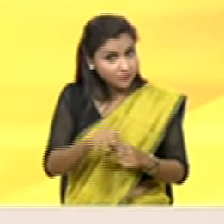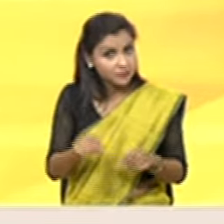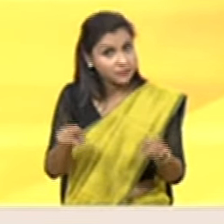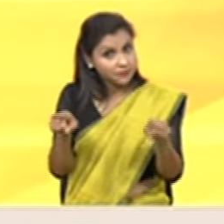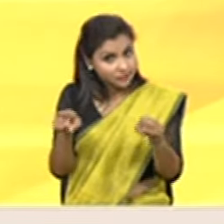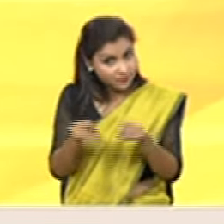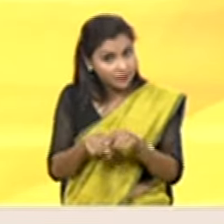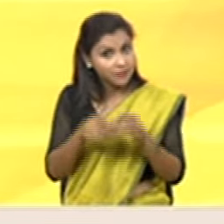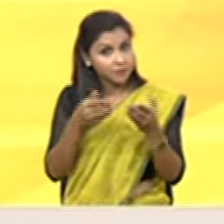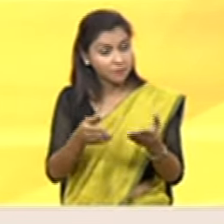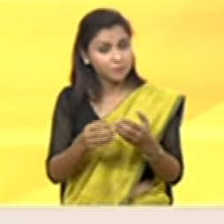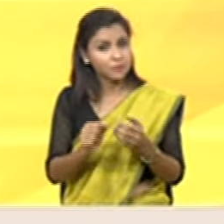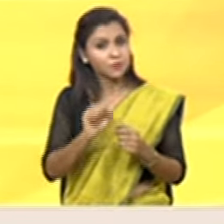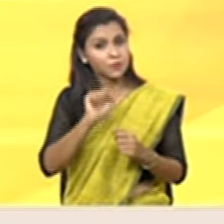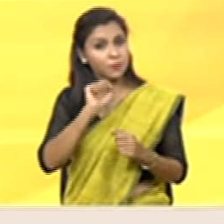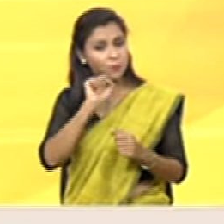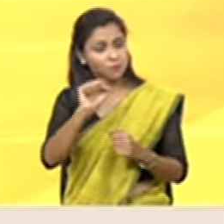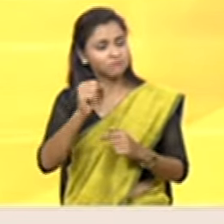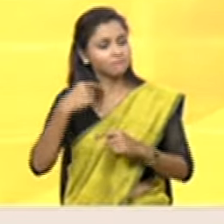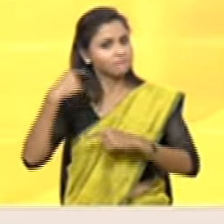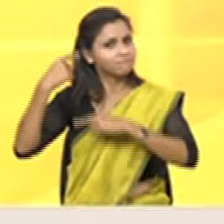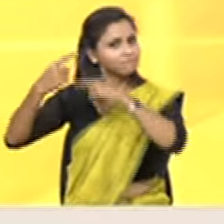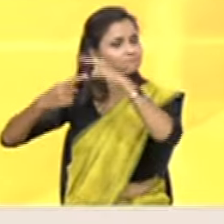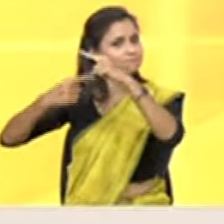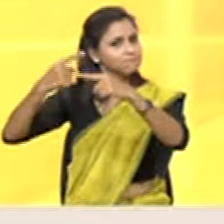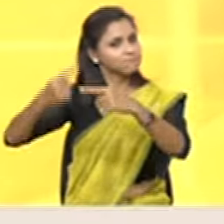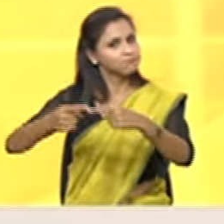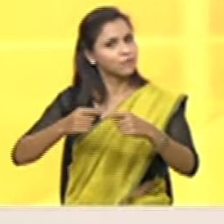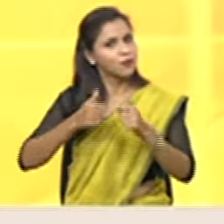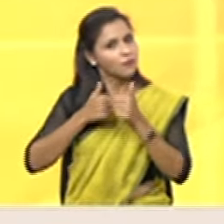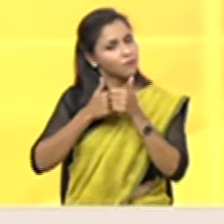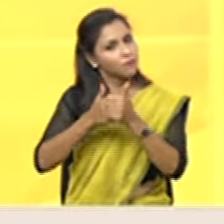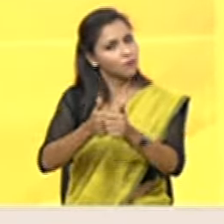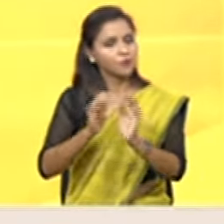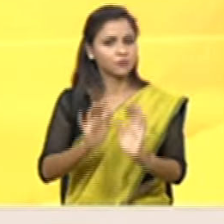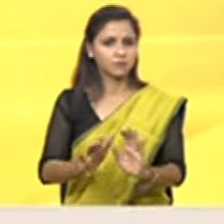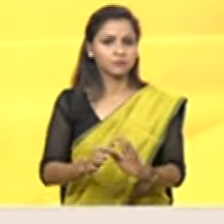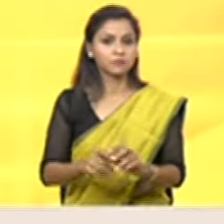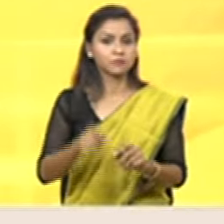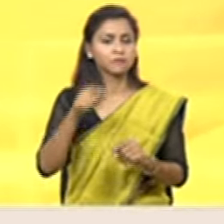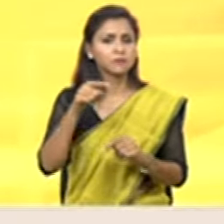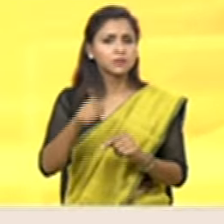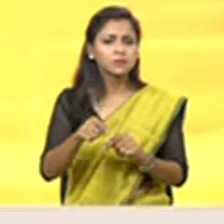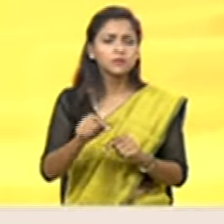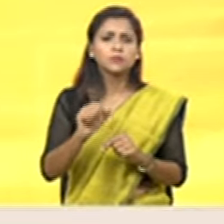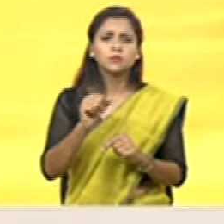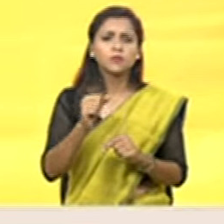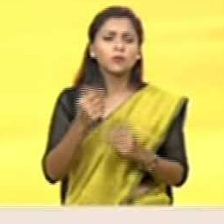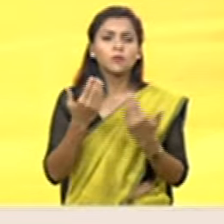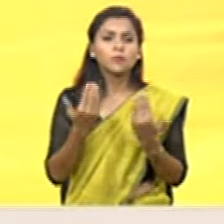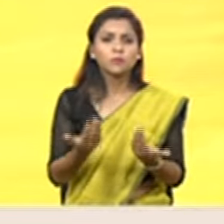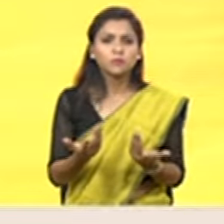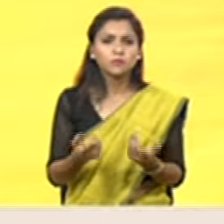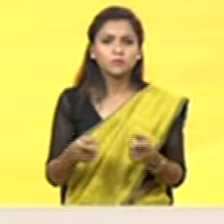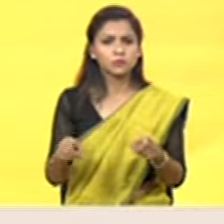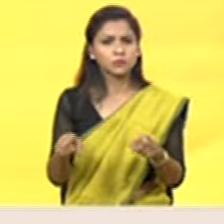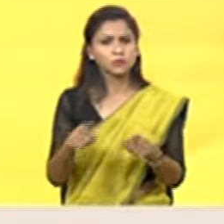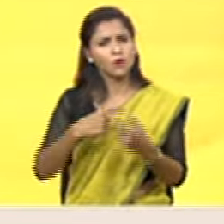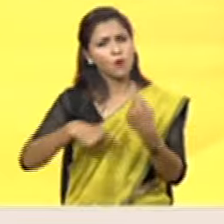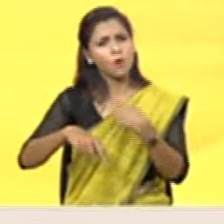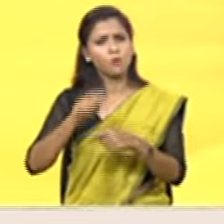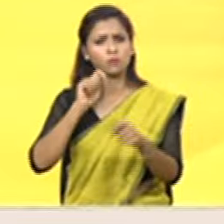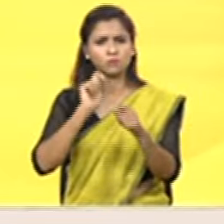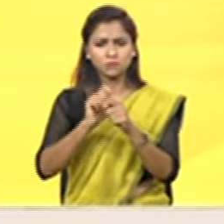भी अपने पारंपारिक मूल्यों का पालन करते हैं इसलिए उन्होंने वह सारे